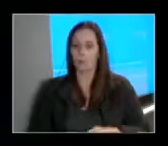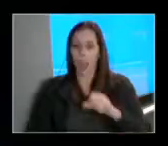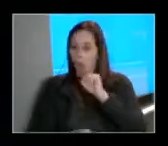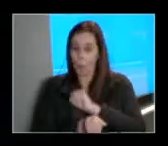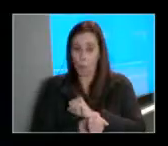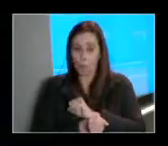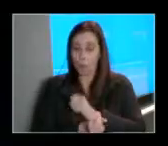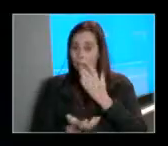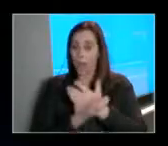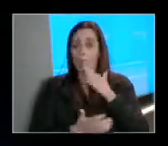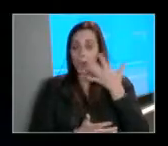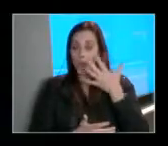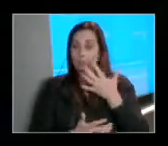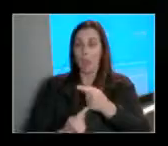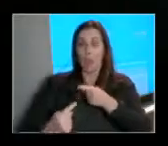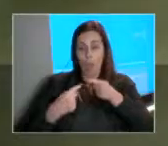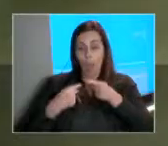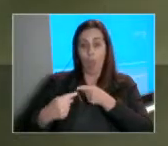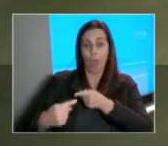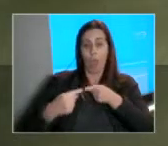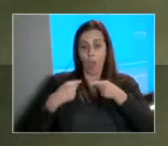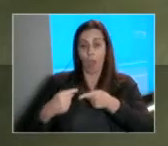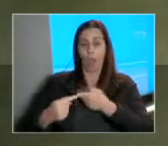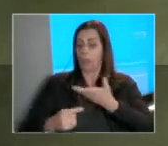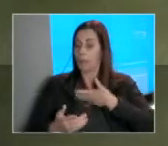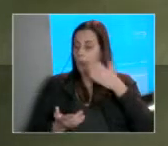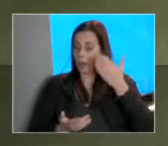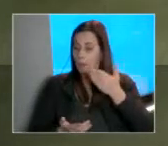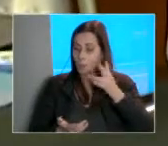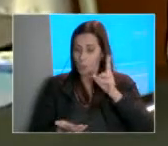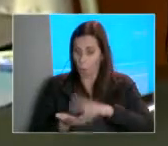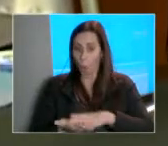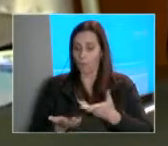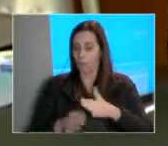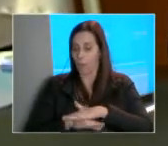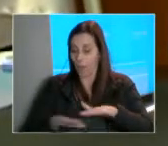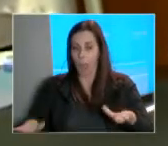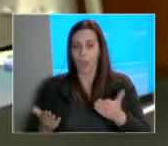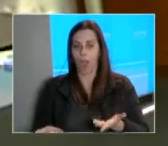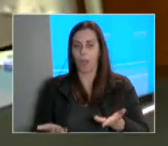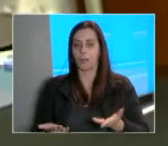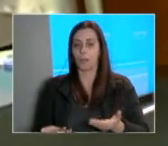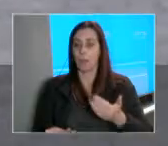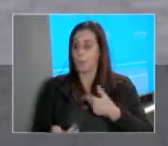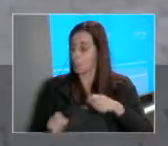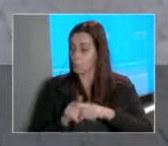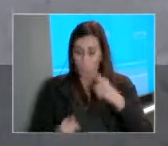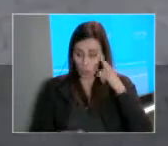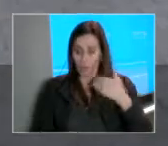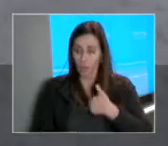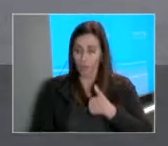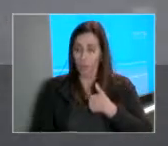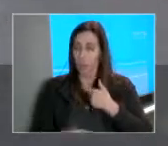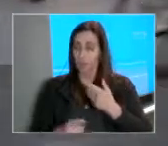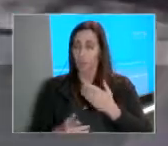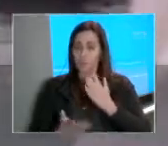מזה 5 שנים כמעט להכרה בזכויותיה בקרקע בה היא יושבת. אנחנו, כמו שאתה יודע,